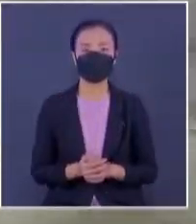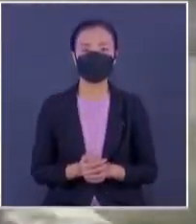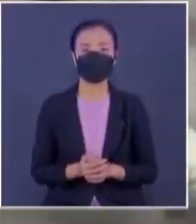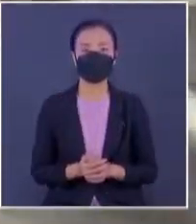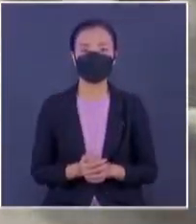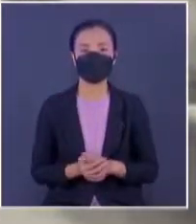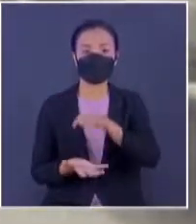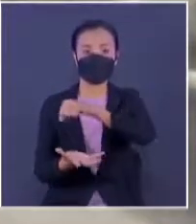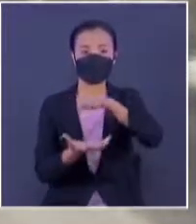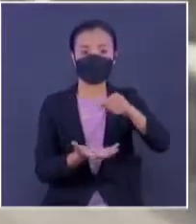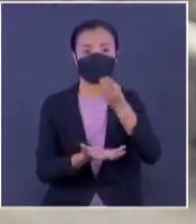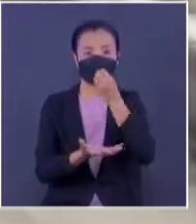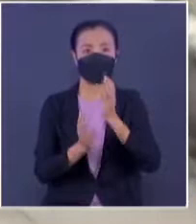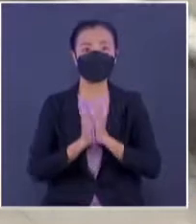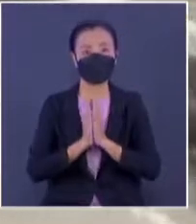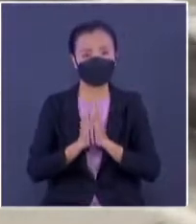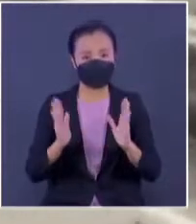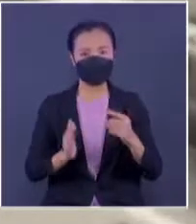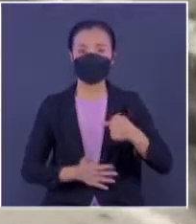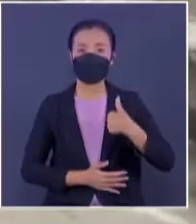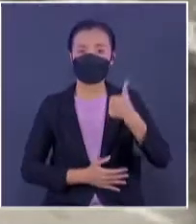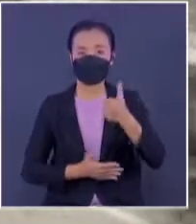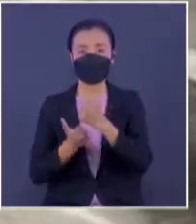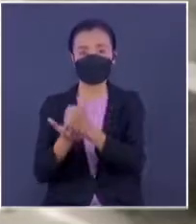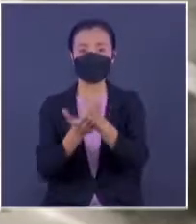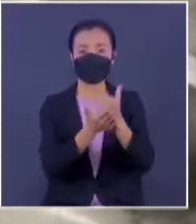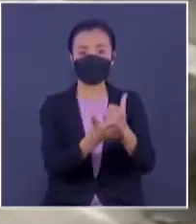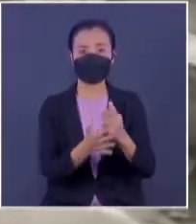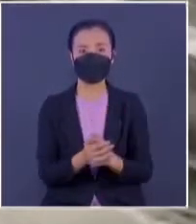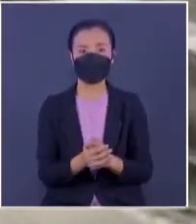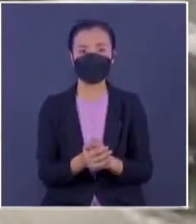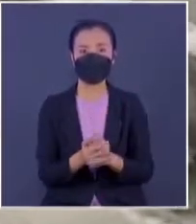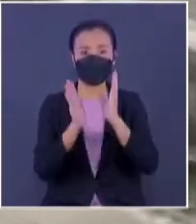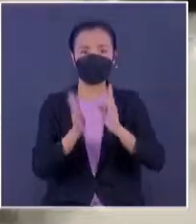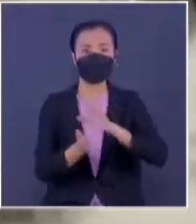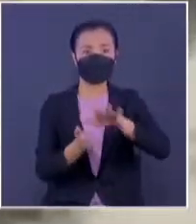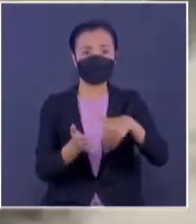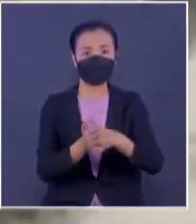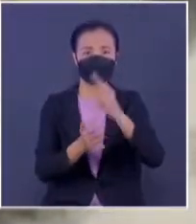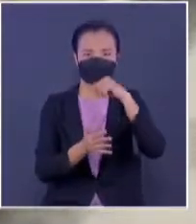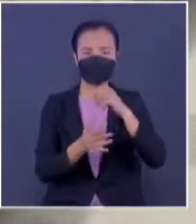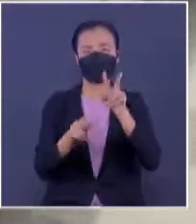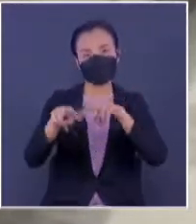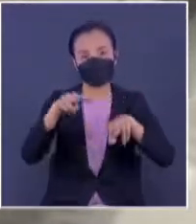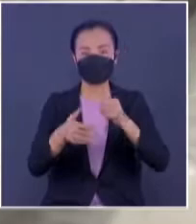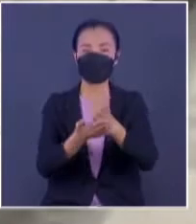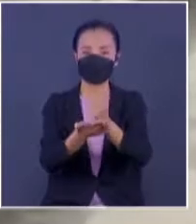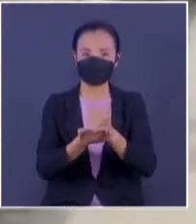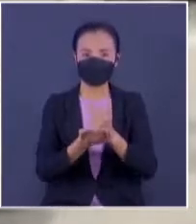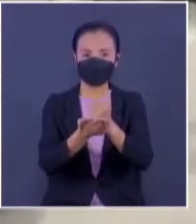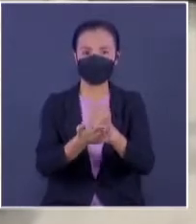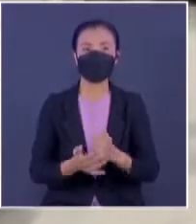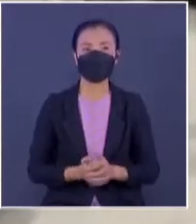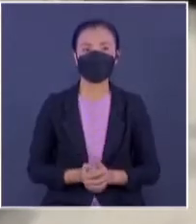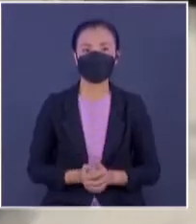นที่ได้รับแจกนะคะก็ได้ขอบคุณในน้ำใจที่ช่วยเหลือในครั้งนี้แสดงให้เห็นว่าคนไทยเนี่ยไม่เคยทิ้งกันเลยในยามวิกฤตเช่นนี้ค่ะ